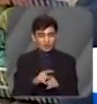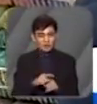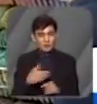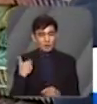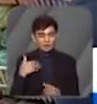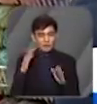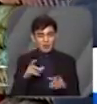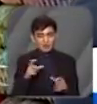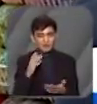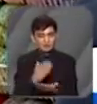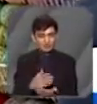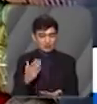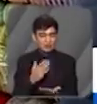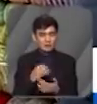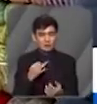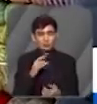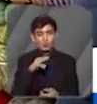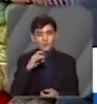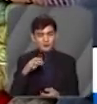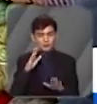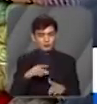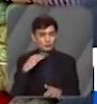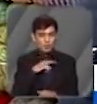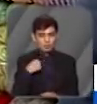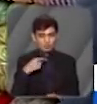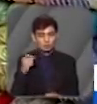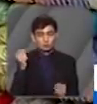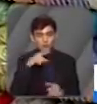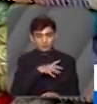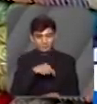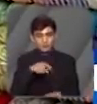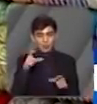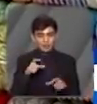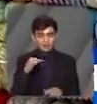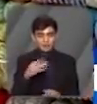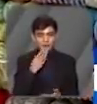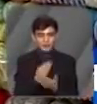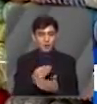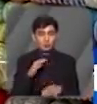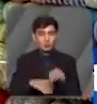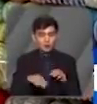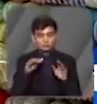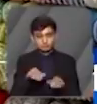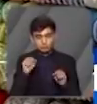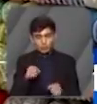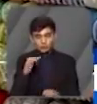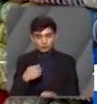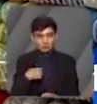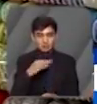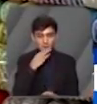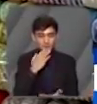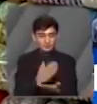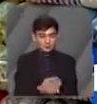ойламадым. Көп деген тауарлар туралы мен осы дүкеннен білдім. Барлық заттарды қолмен ұстап көруге болатын маған өте қатты